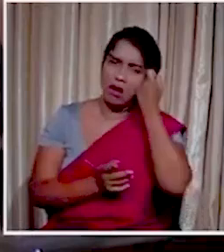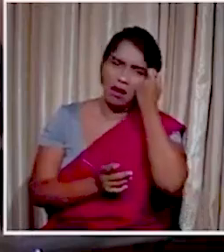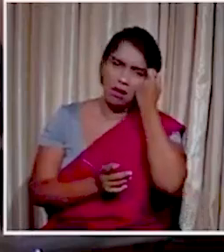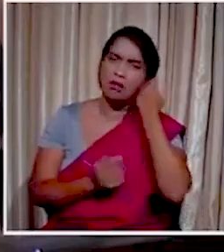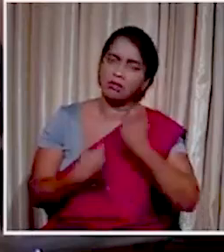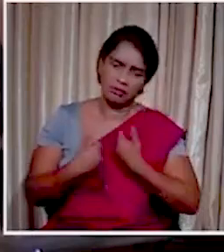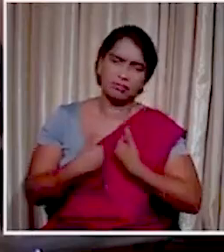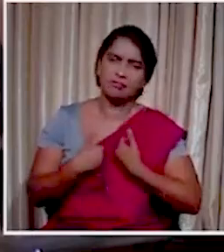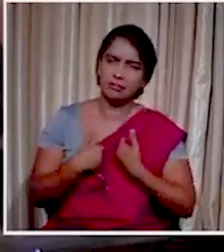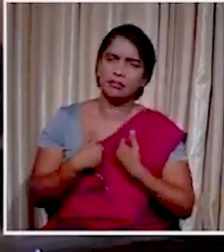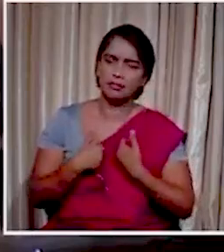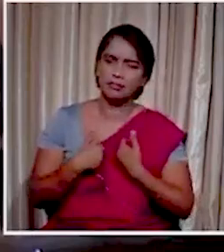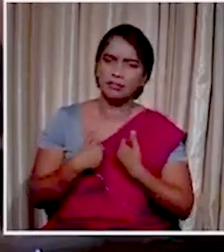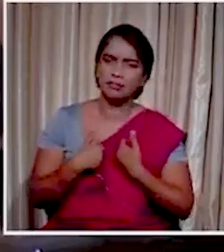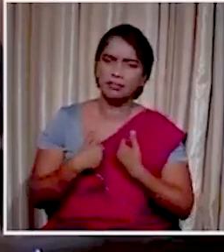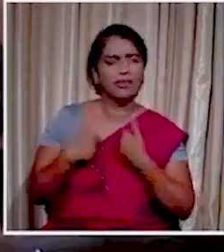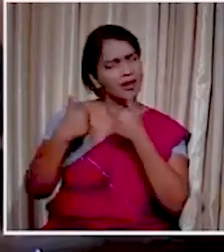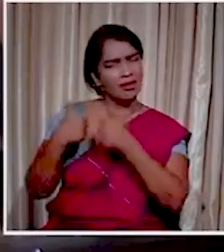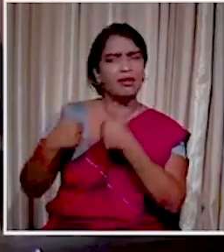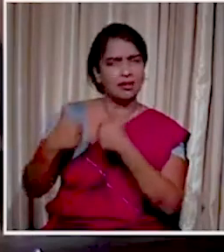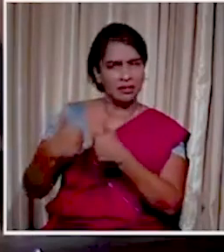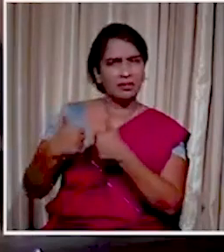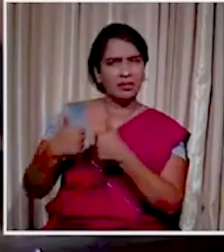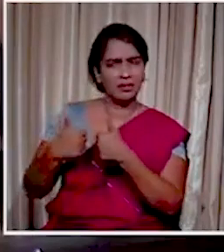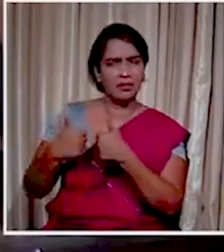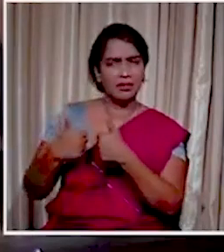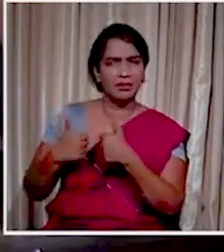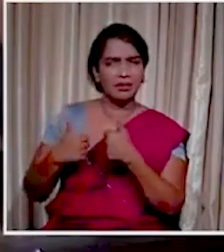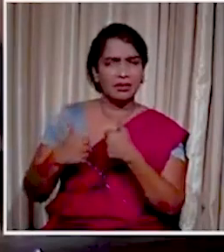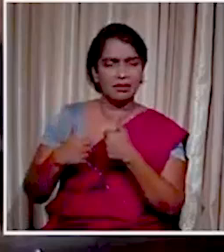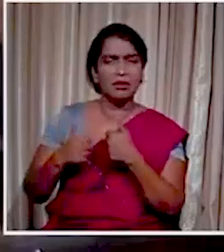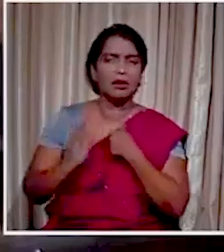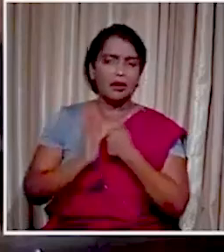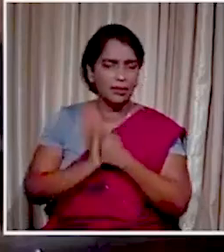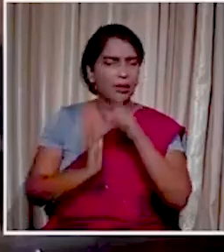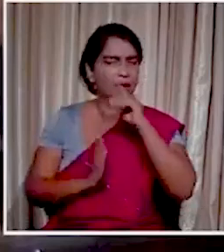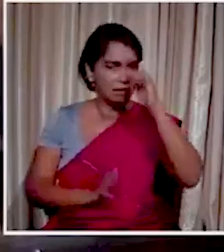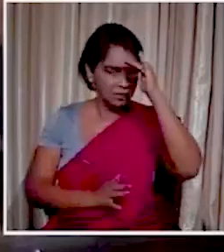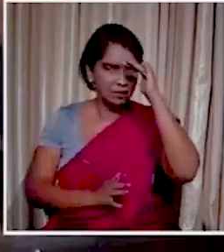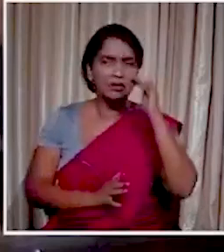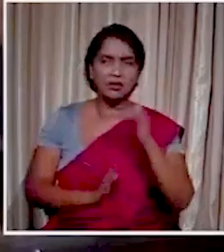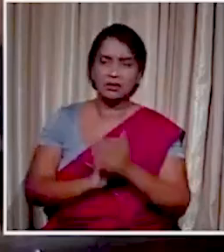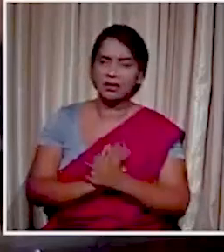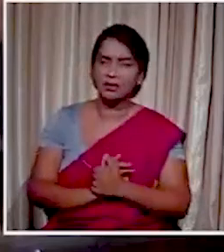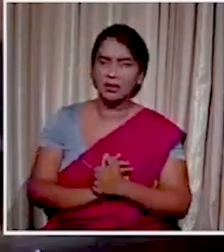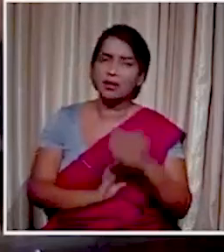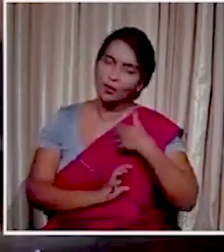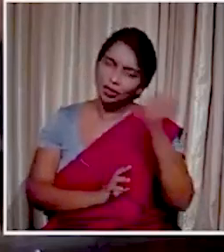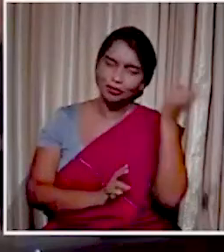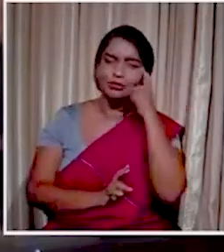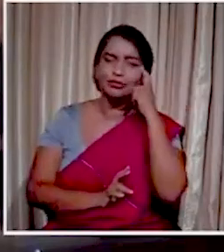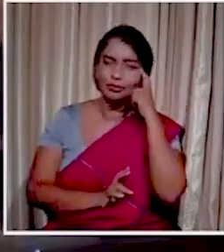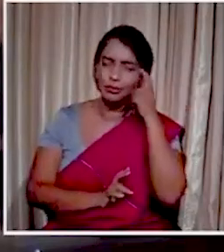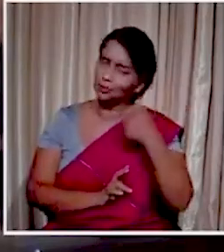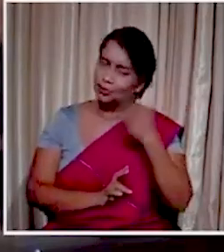මේක මගේ අදහස හරි හරි කරුණාකර නිස්සද්ද වෙන්න ගරු මන්ත්‍ර ගරු කතානායකතුමනි කරුණාකර නිස්සද්ද වෙන්න මන්ත්‍රීවරයා